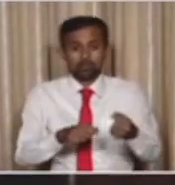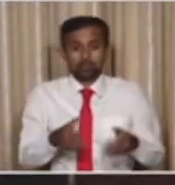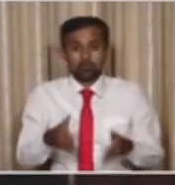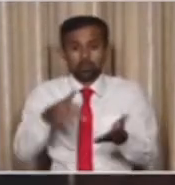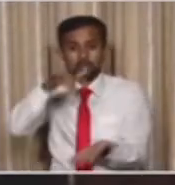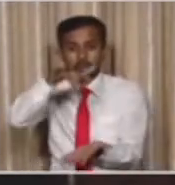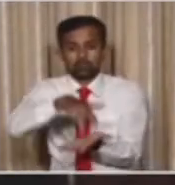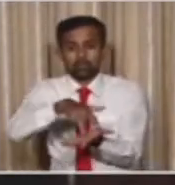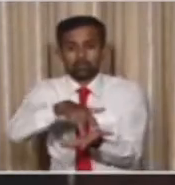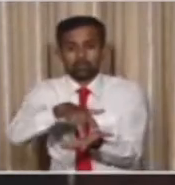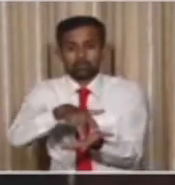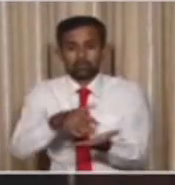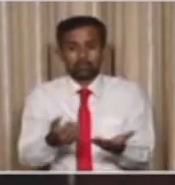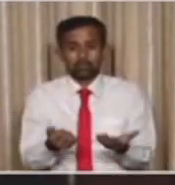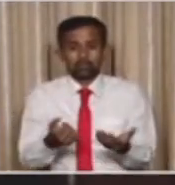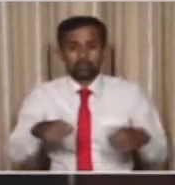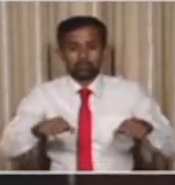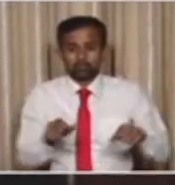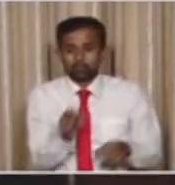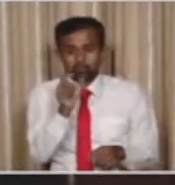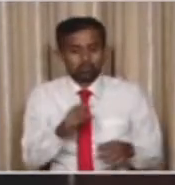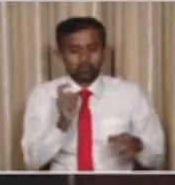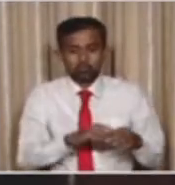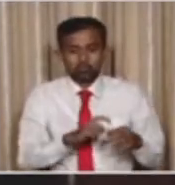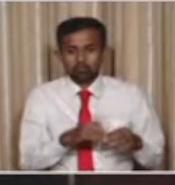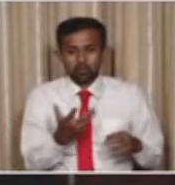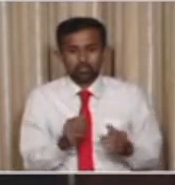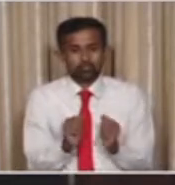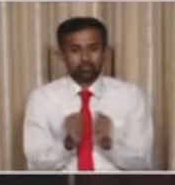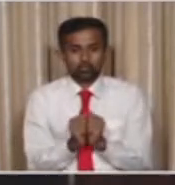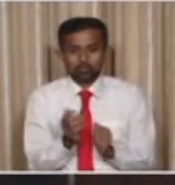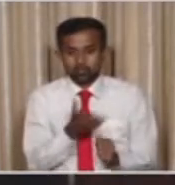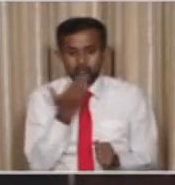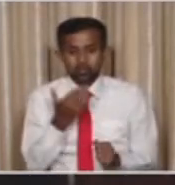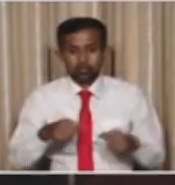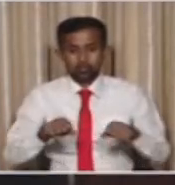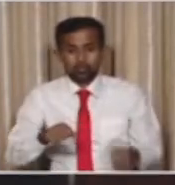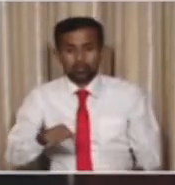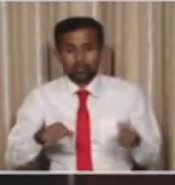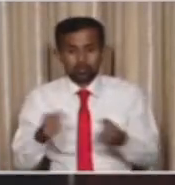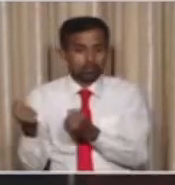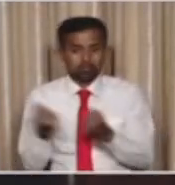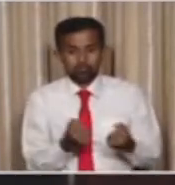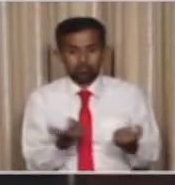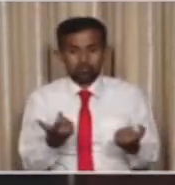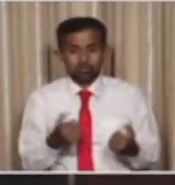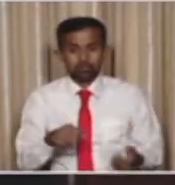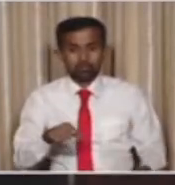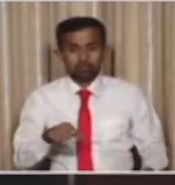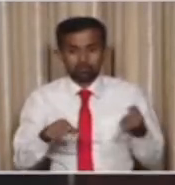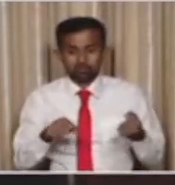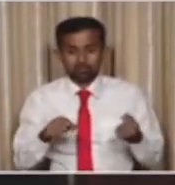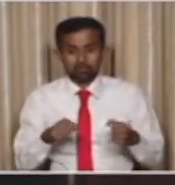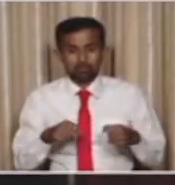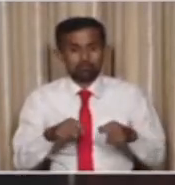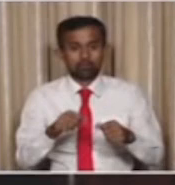මැද්ද යනවා ත්‍රිවිල් රියදුරා පිළිබඳ ප්‍රශ්නයක් නැහැ. එයාගේ රැකියාව වෙන්න පුළුවන්. ත්‍රිවිල් එක මේ රටට ගෙනාවේ නැත්නම් ත්‍රිවිල් රියදුරා ඒ